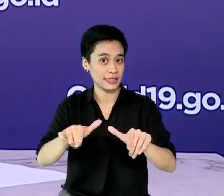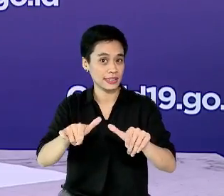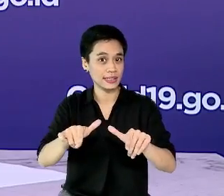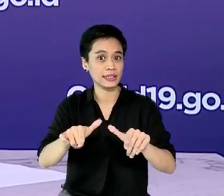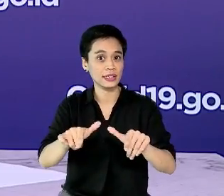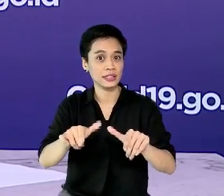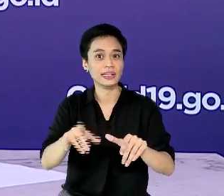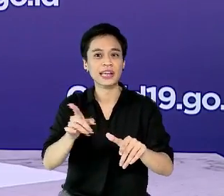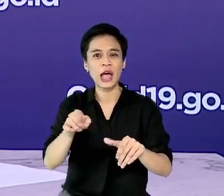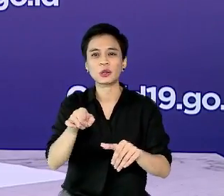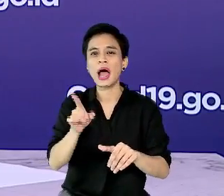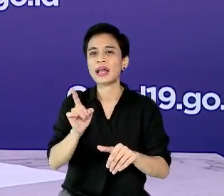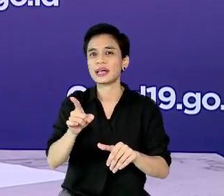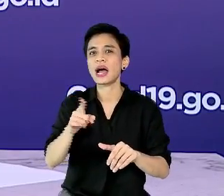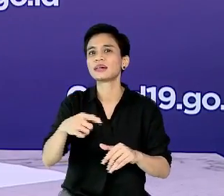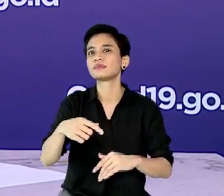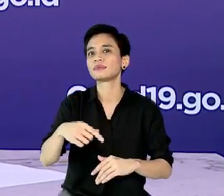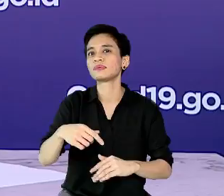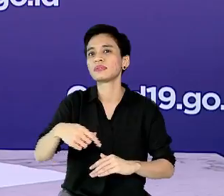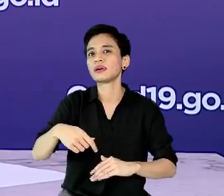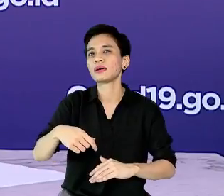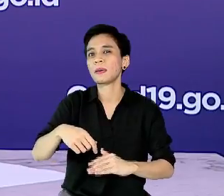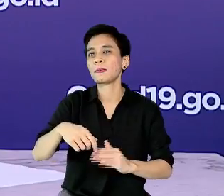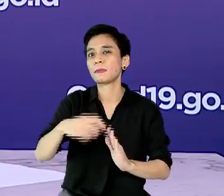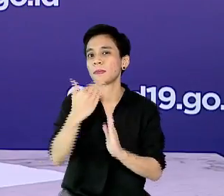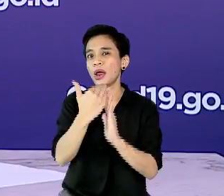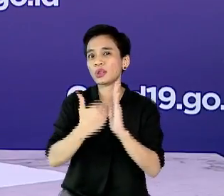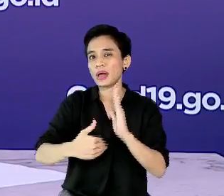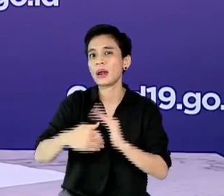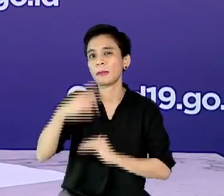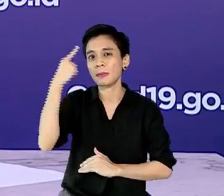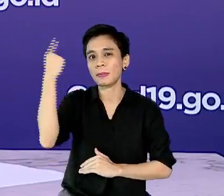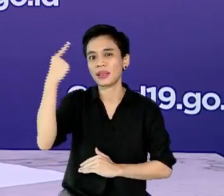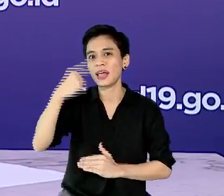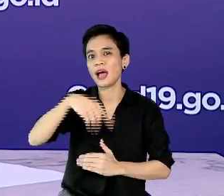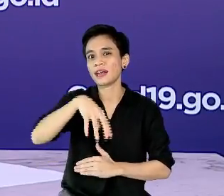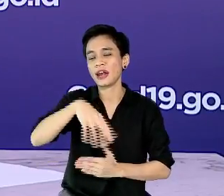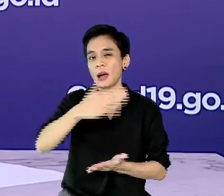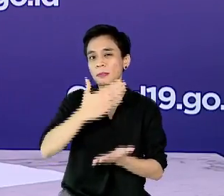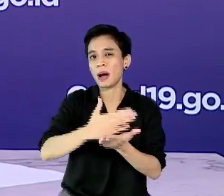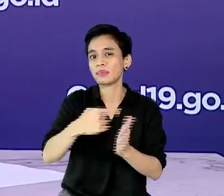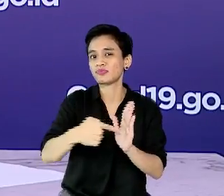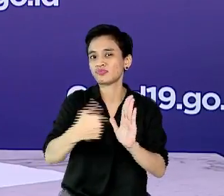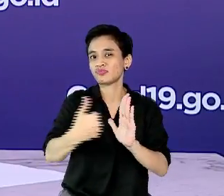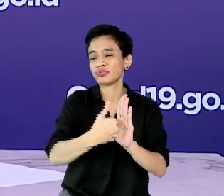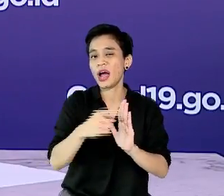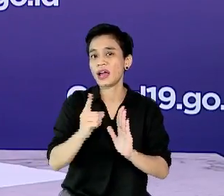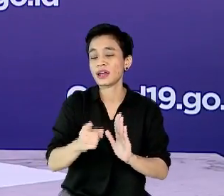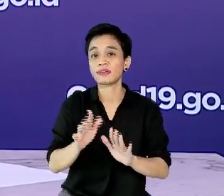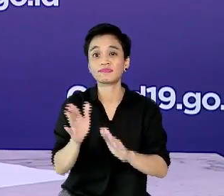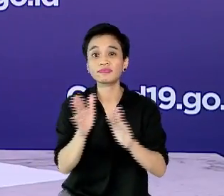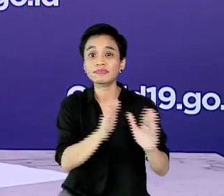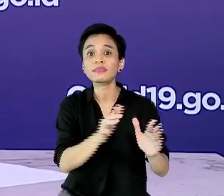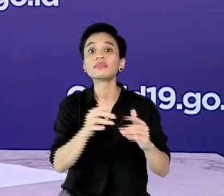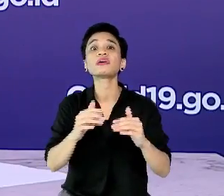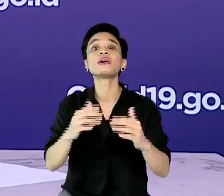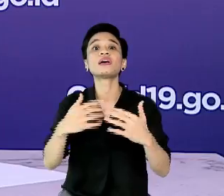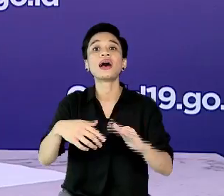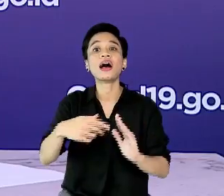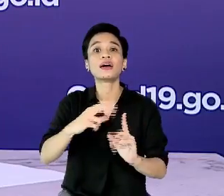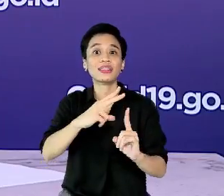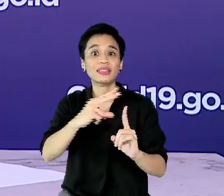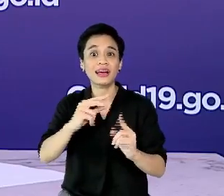COVID-19 berdasarkan penetapan pemerintah daerah. Selain itu, saya hendak menyampaikan bahwa testing adalah